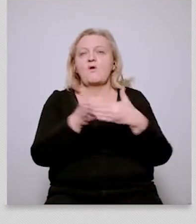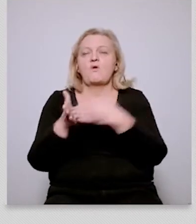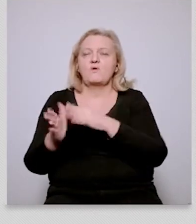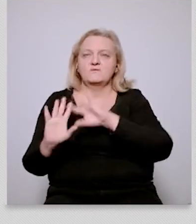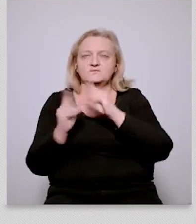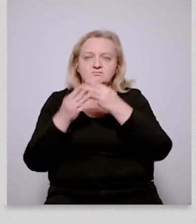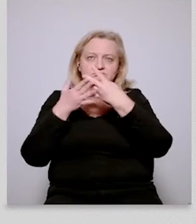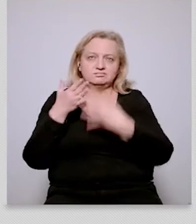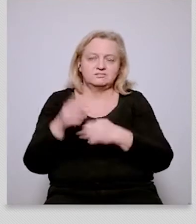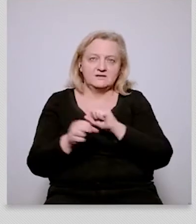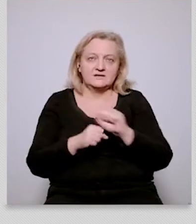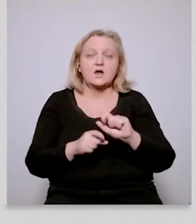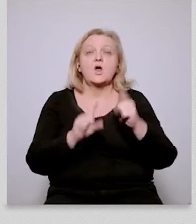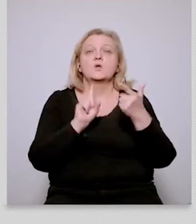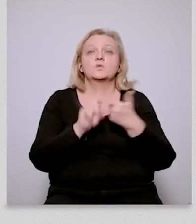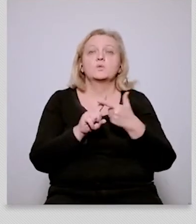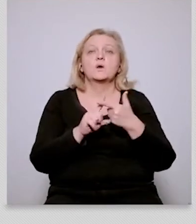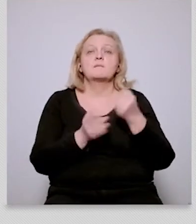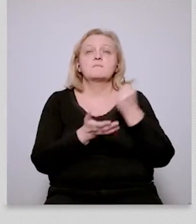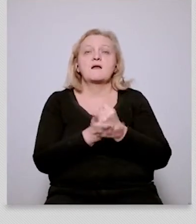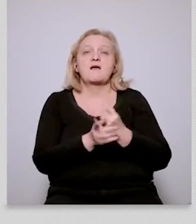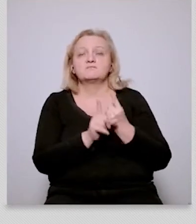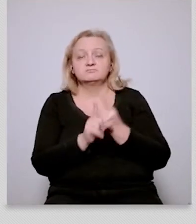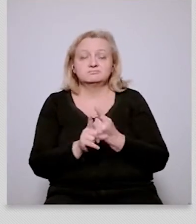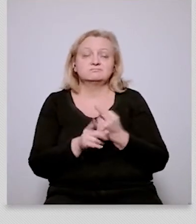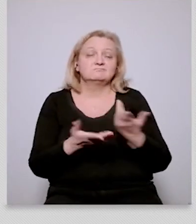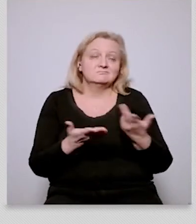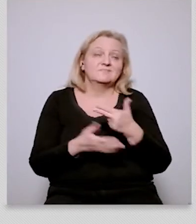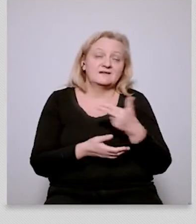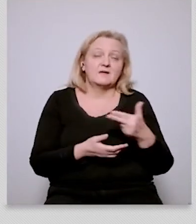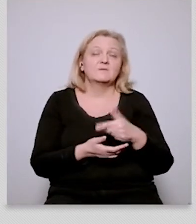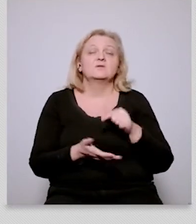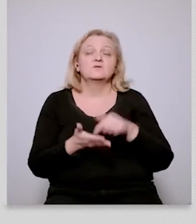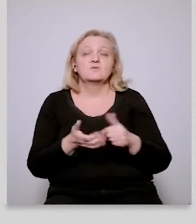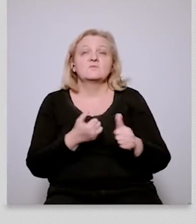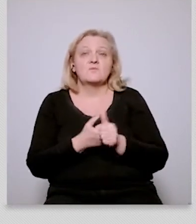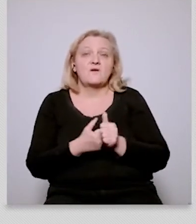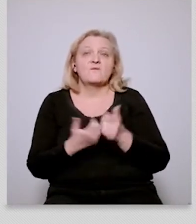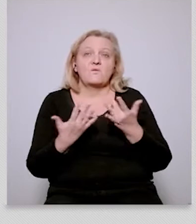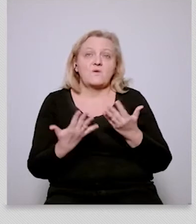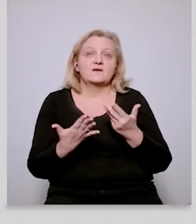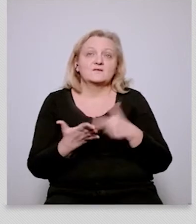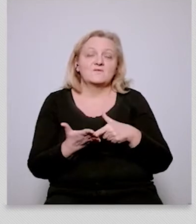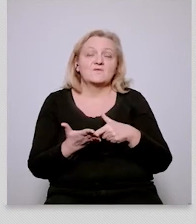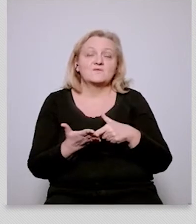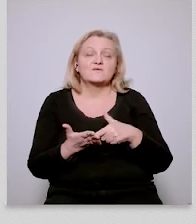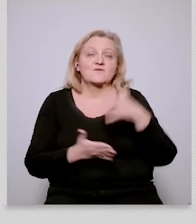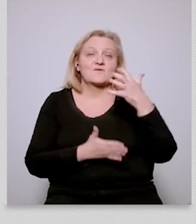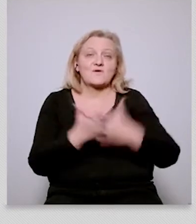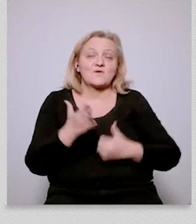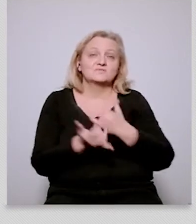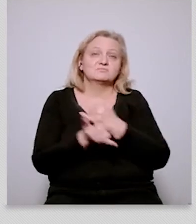w drugie praworządności dlatego bardzo łatwo jest wykorzystać